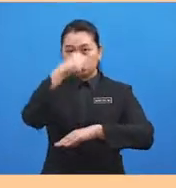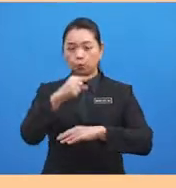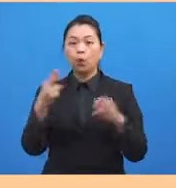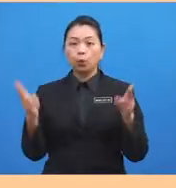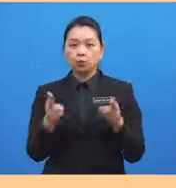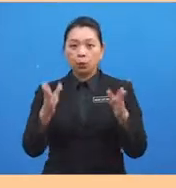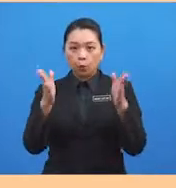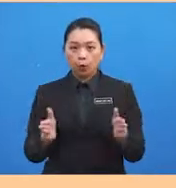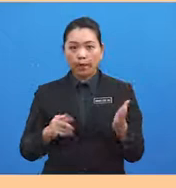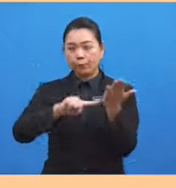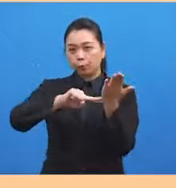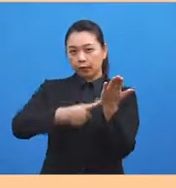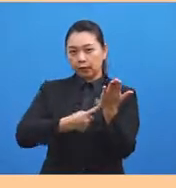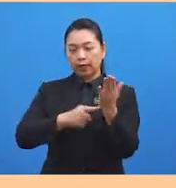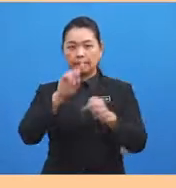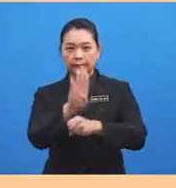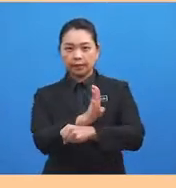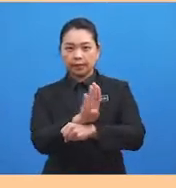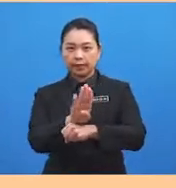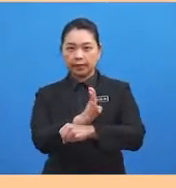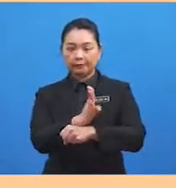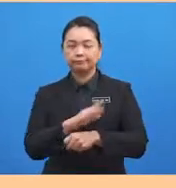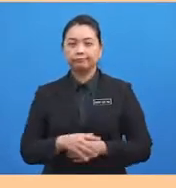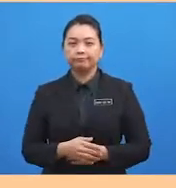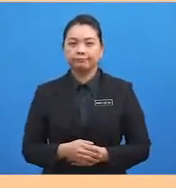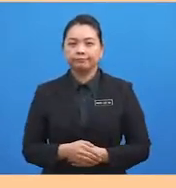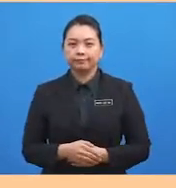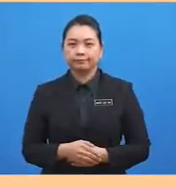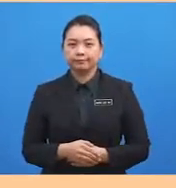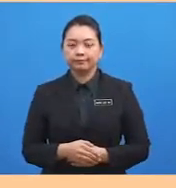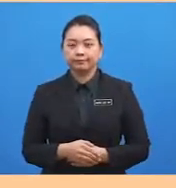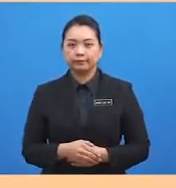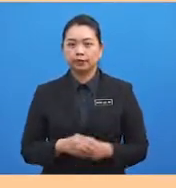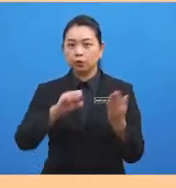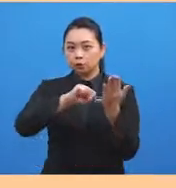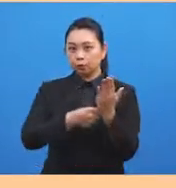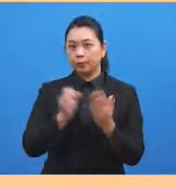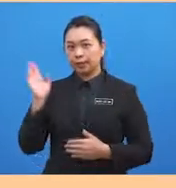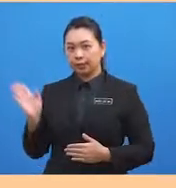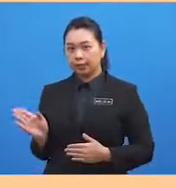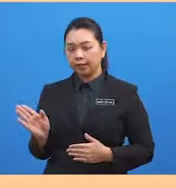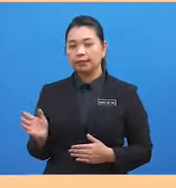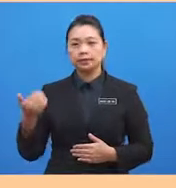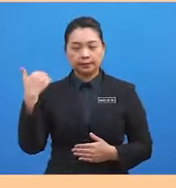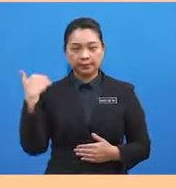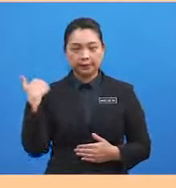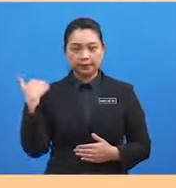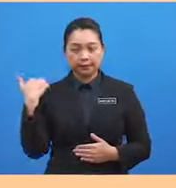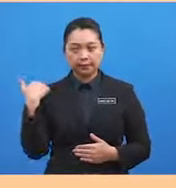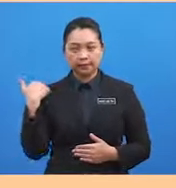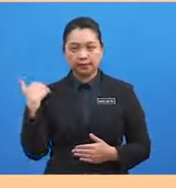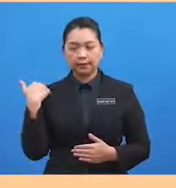untuk usahawan memulakan perniagaan. Sumber pembiayaan dalaman